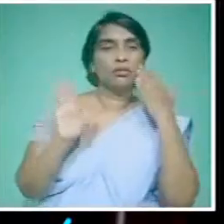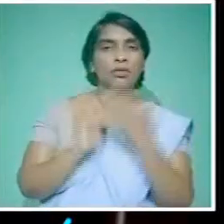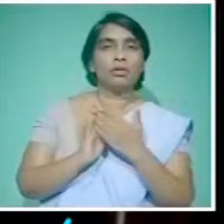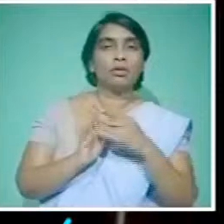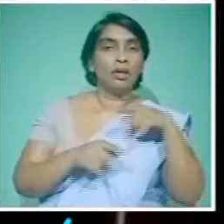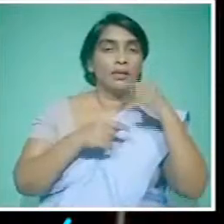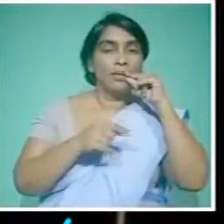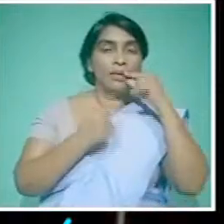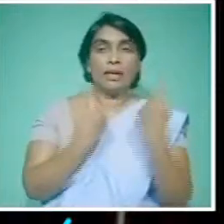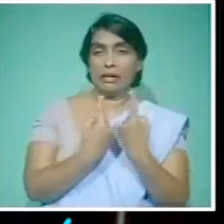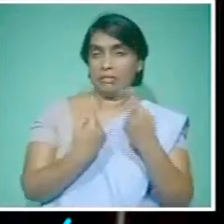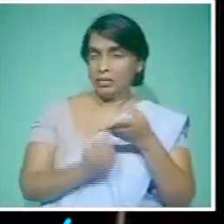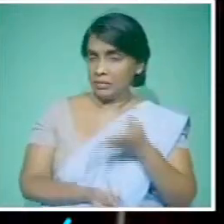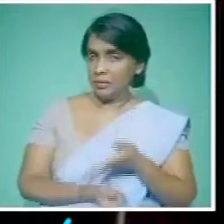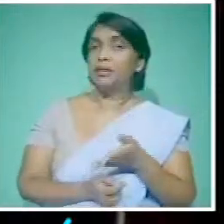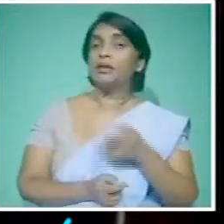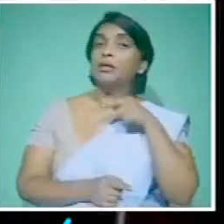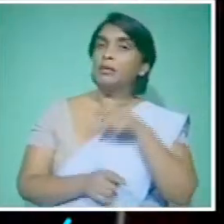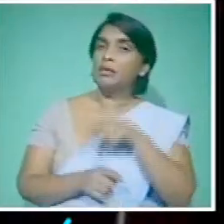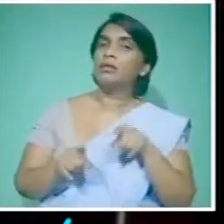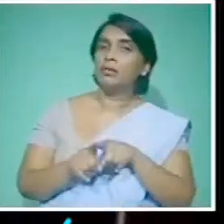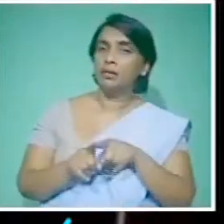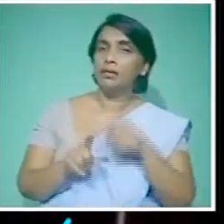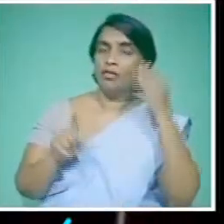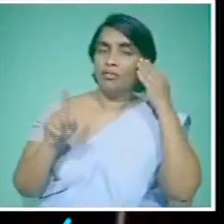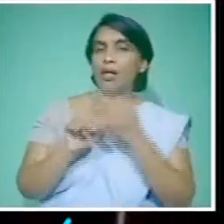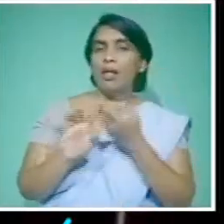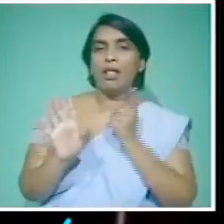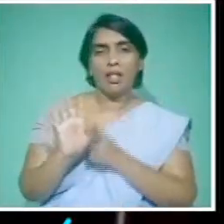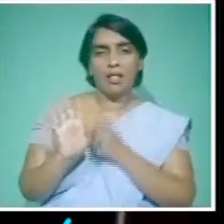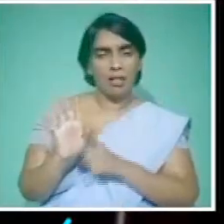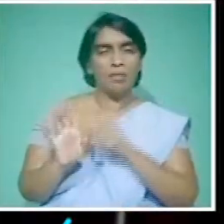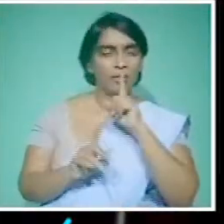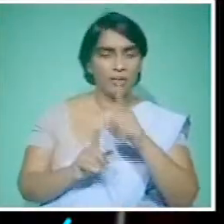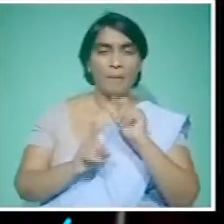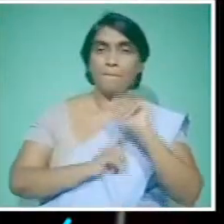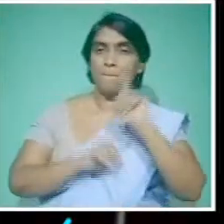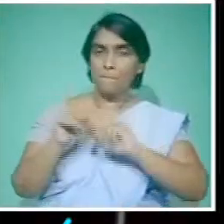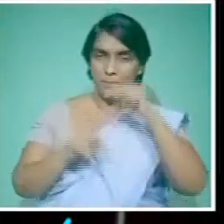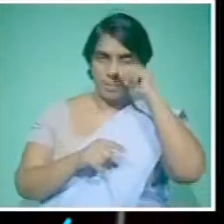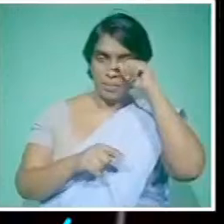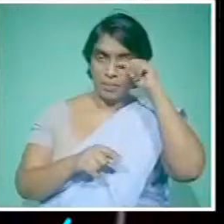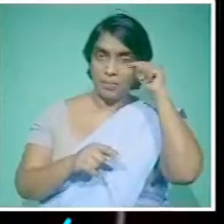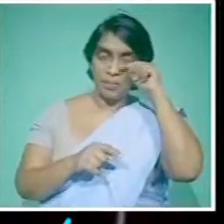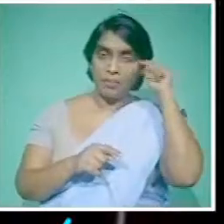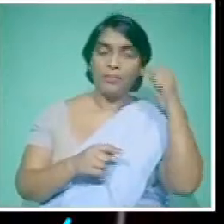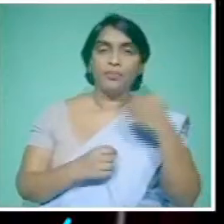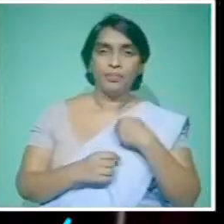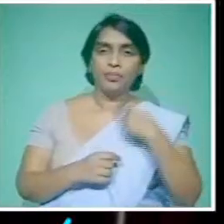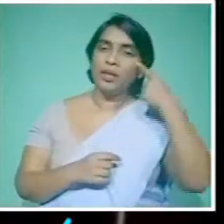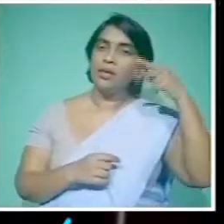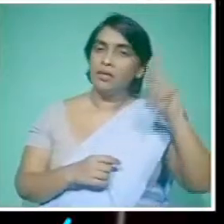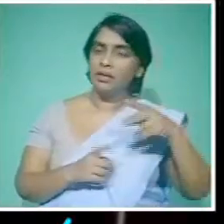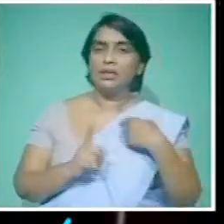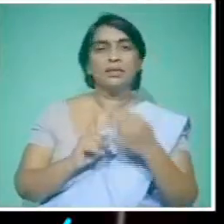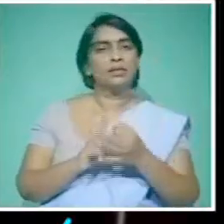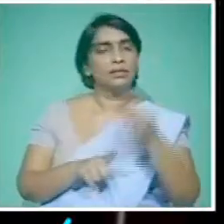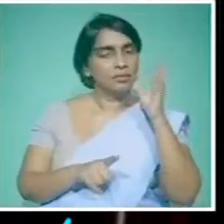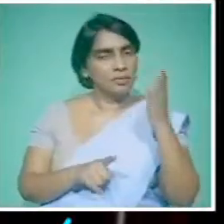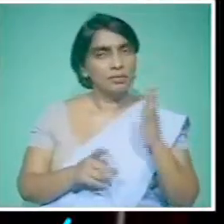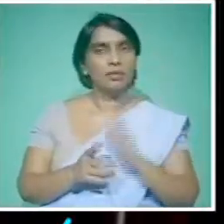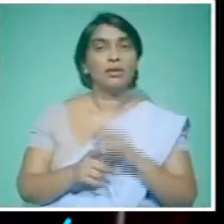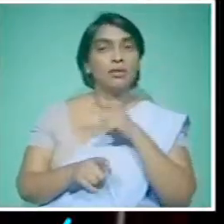trailoka vijay patra kiyanne. E hindai mama meka gena hemadama katha kare me palimentuwa thula. Itin mama viswasa karanawa janadhipati